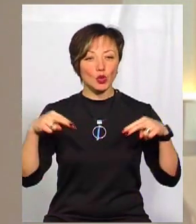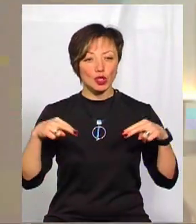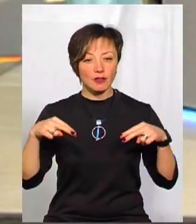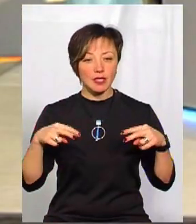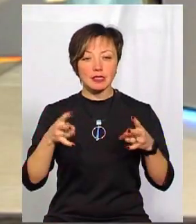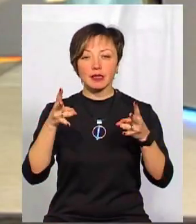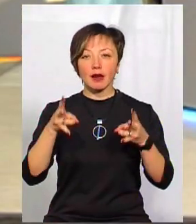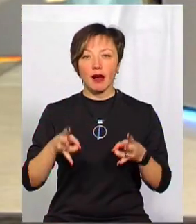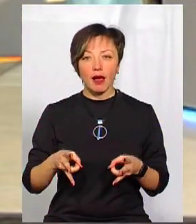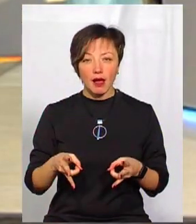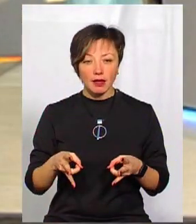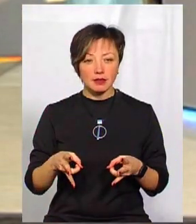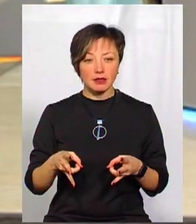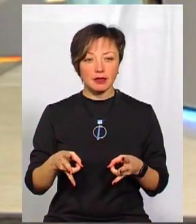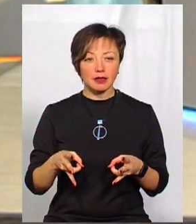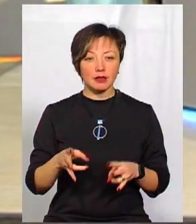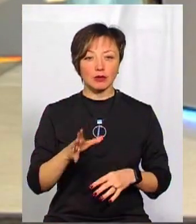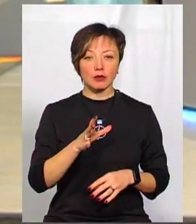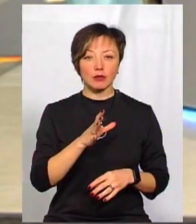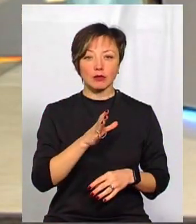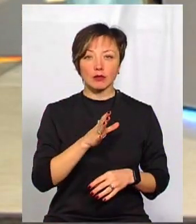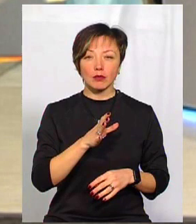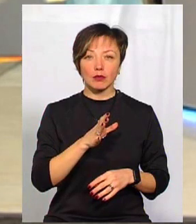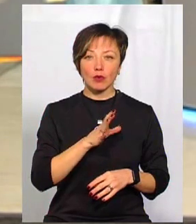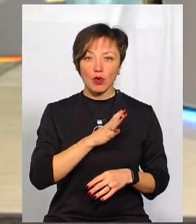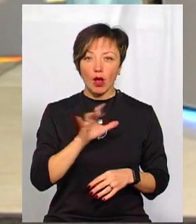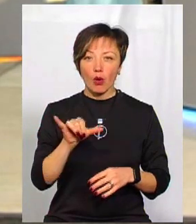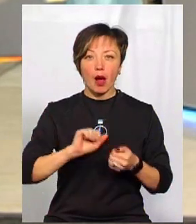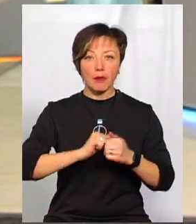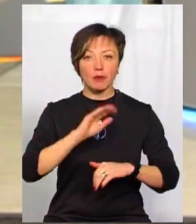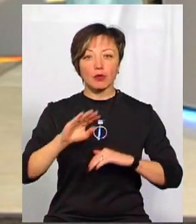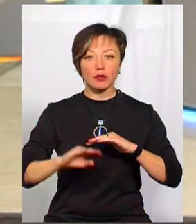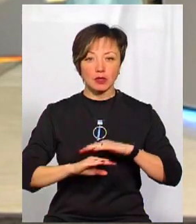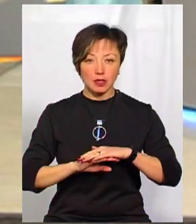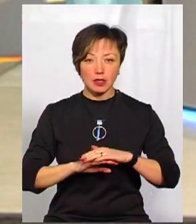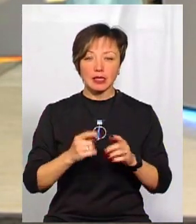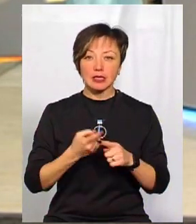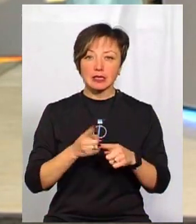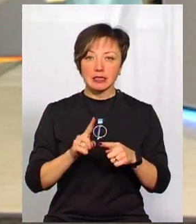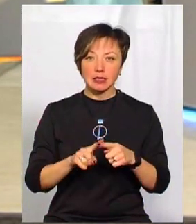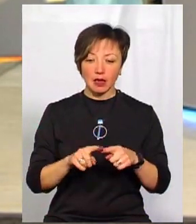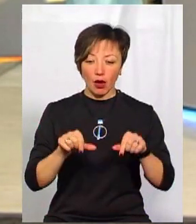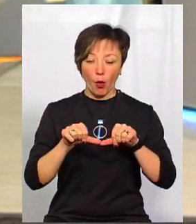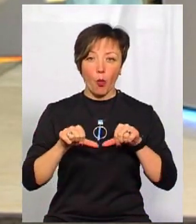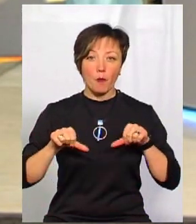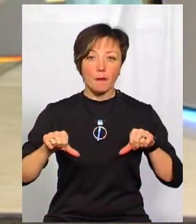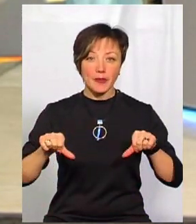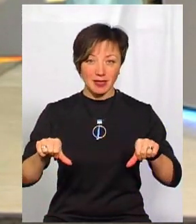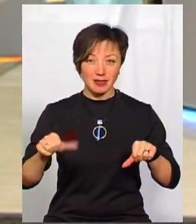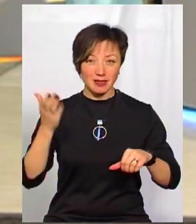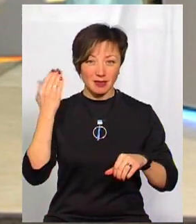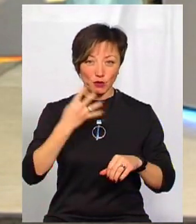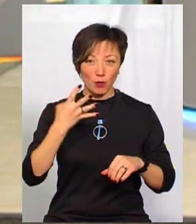очевидці трагедії, яка була, розгорнулася в Кам'янці-Подільському. Знову ж цієї надзвичайної комісії, ось, наприклад,